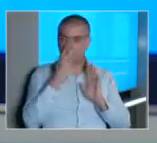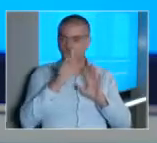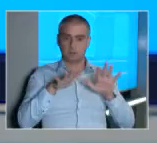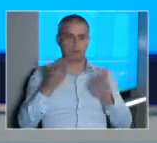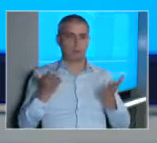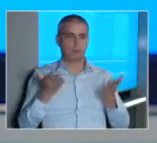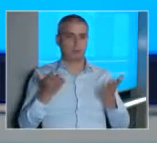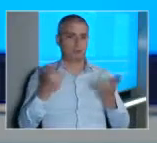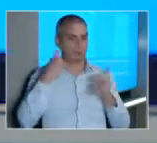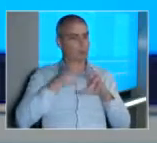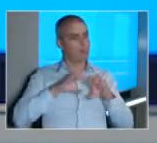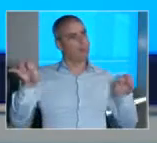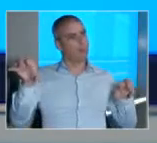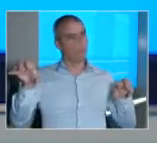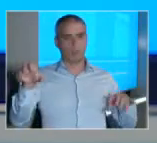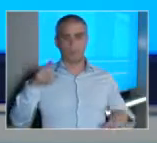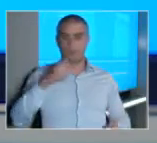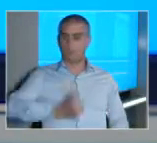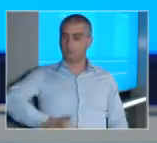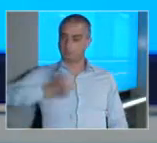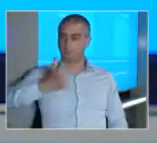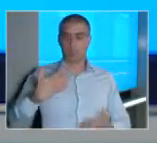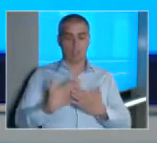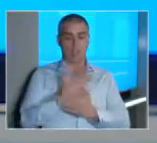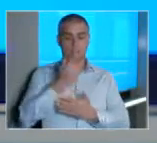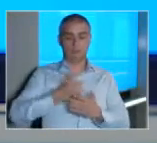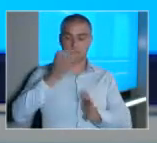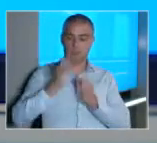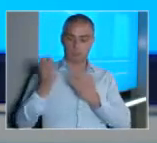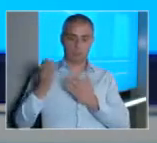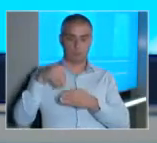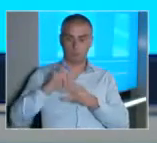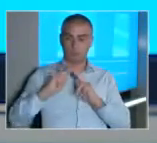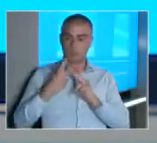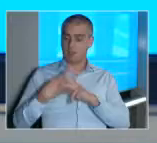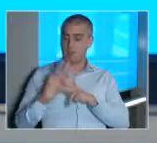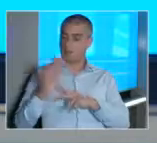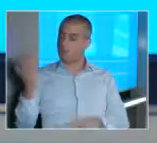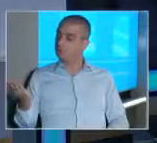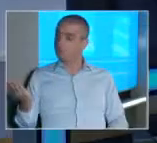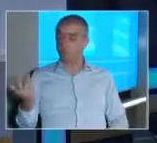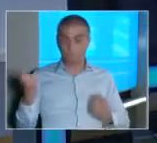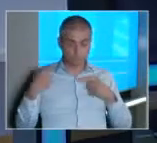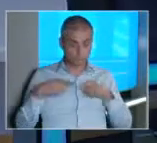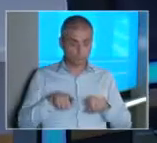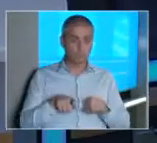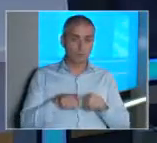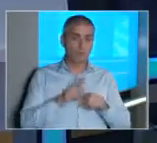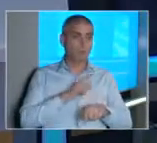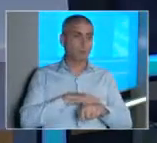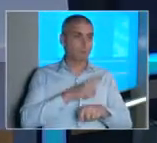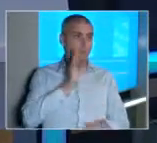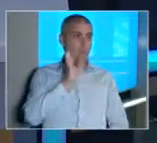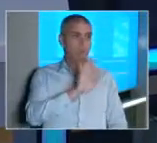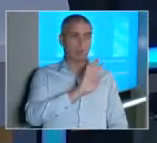ממשלה בפיצול אישיות. היא ממנה שר חדש, שר משפטי מתוך הקהילה הגאה, ובאותו זמן